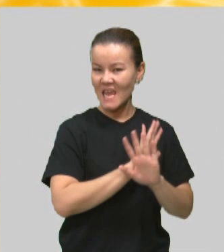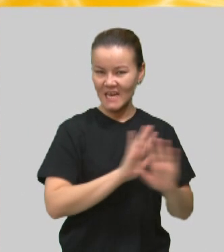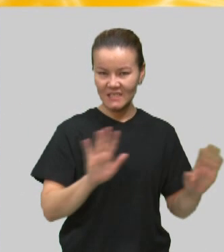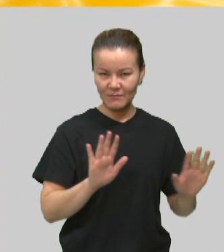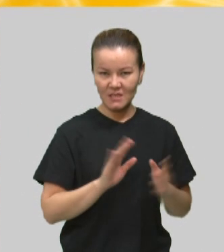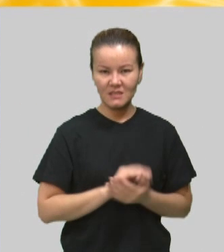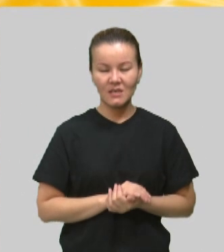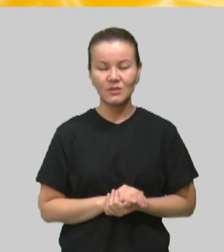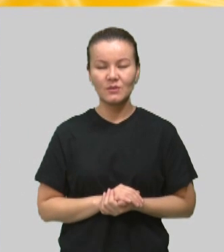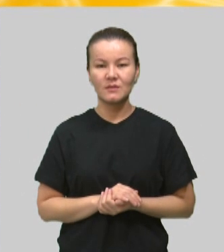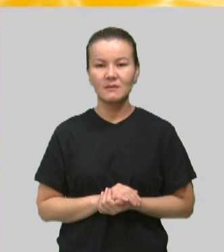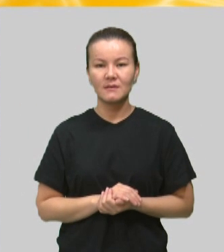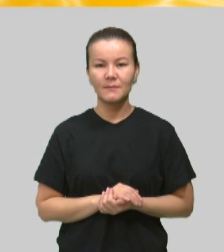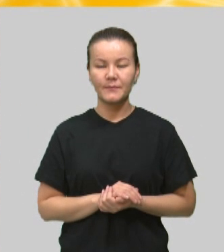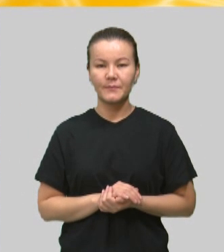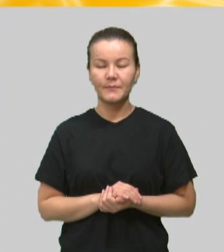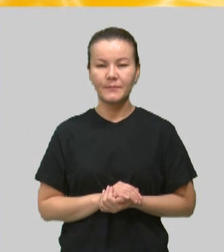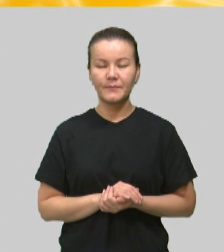нераспространенное.